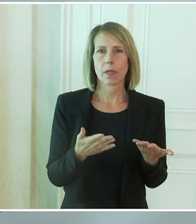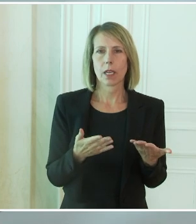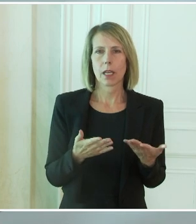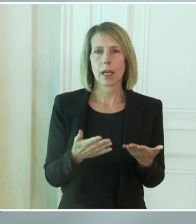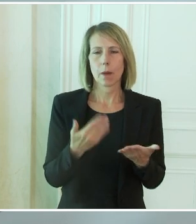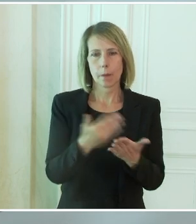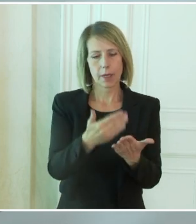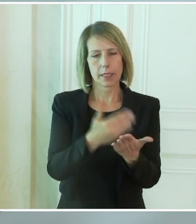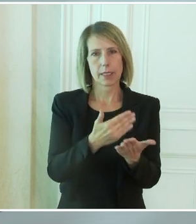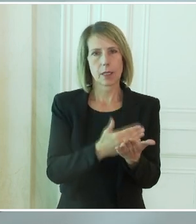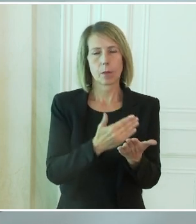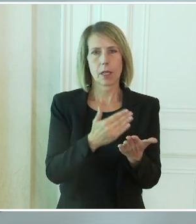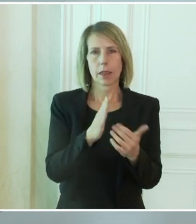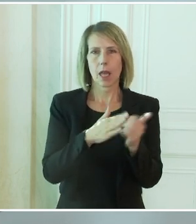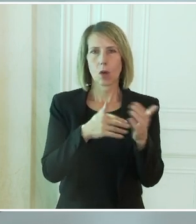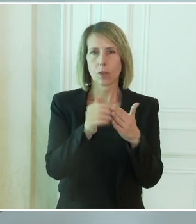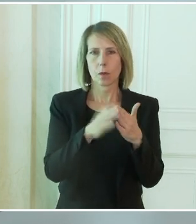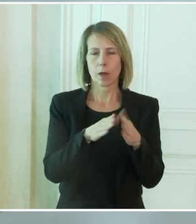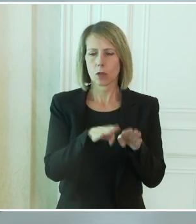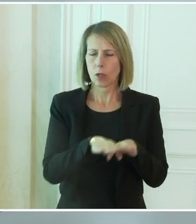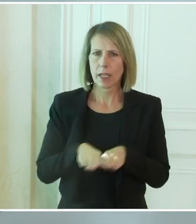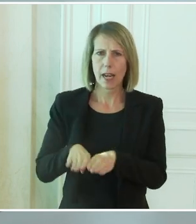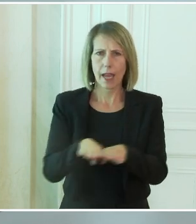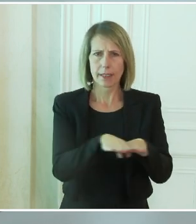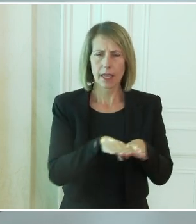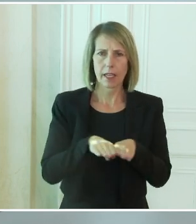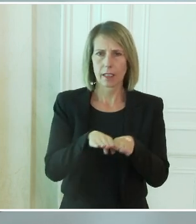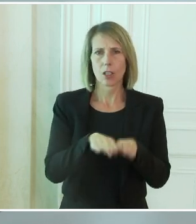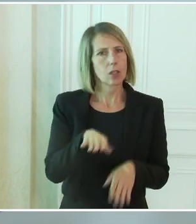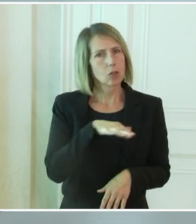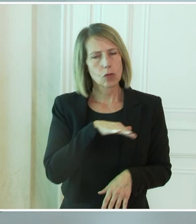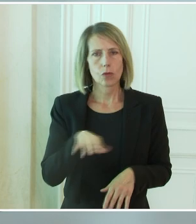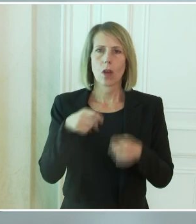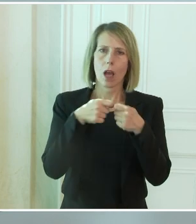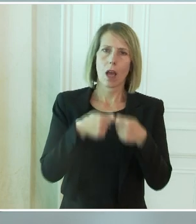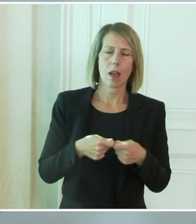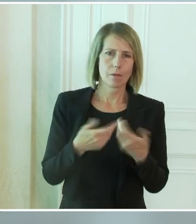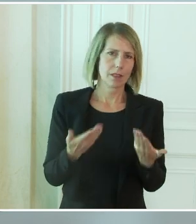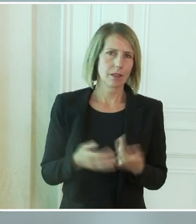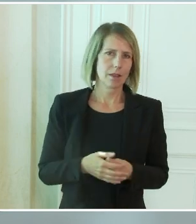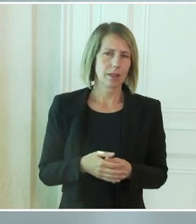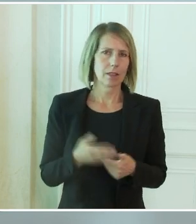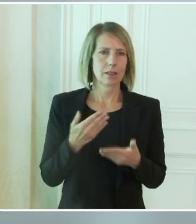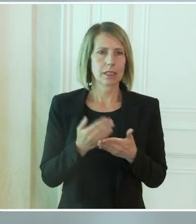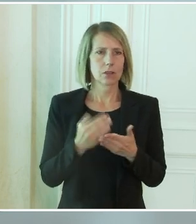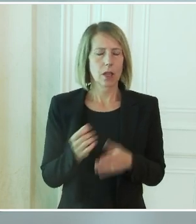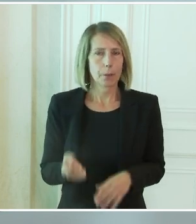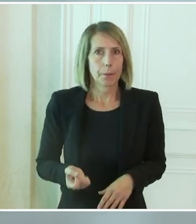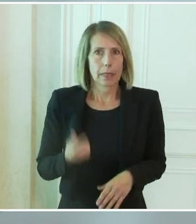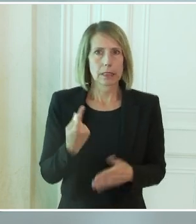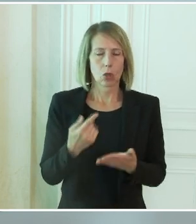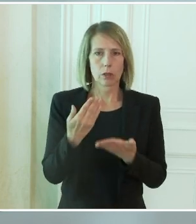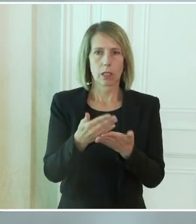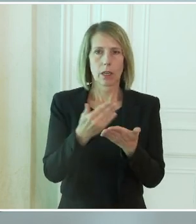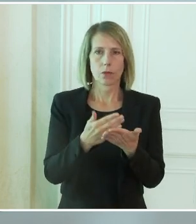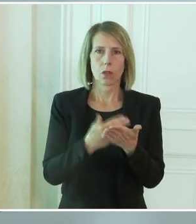Prinzipien der Gleichheit für sämtliche Mitglieder gebaut. Deshalb irgendwelche besondere